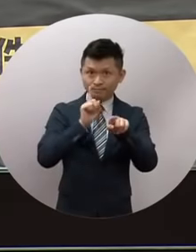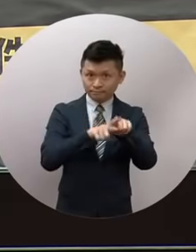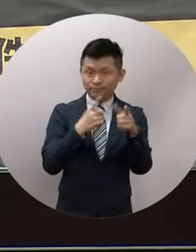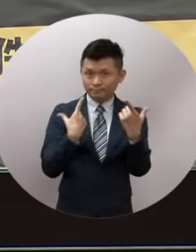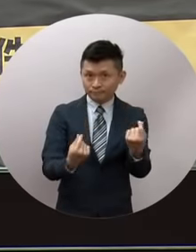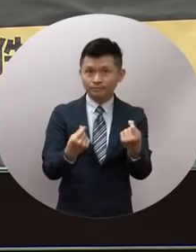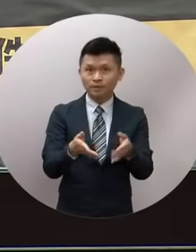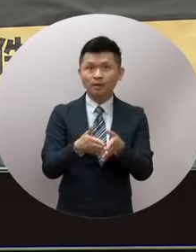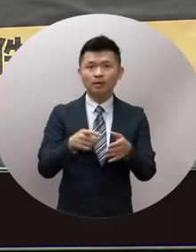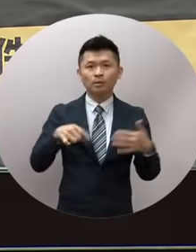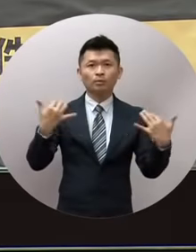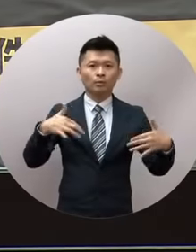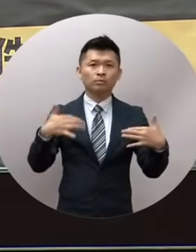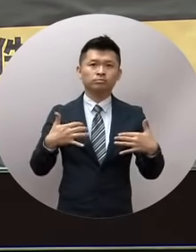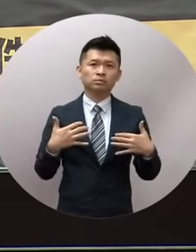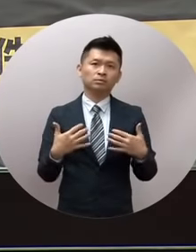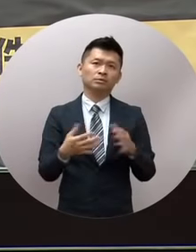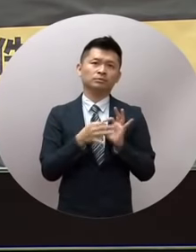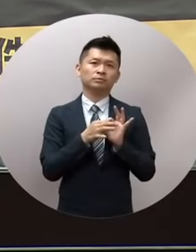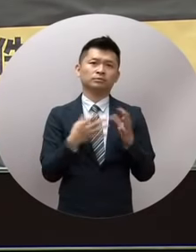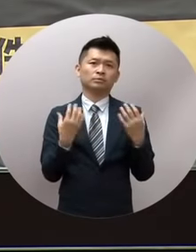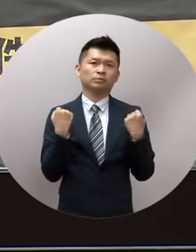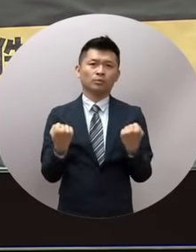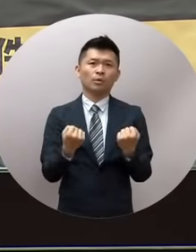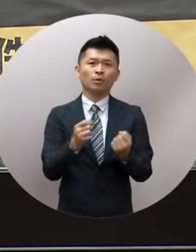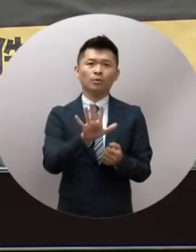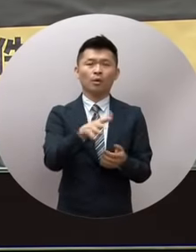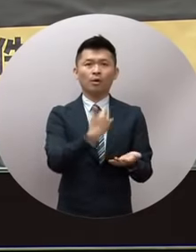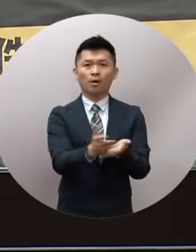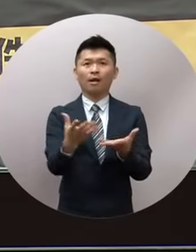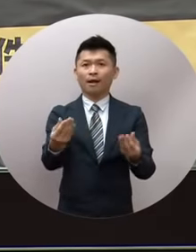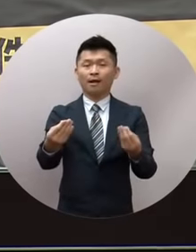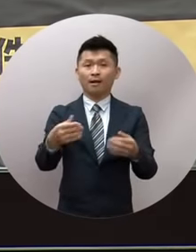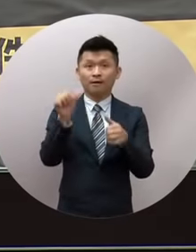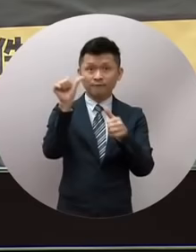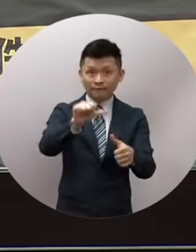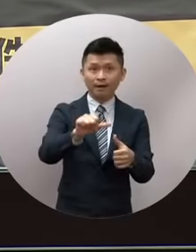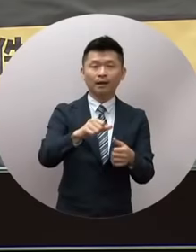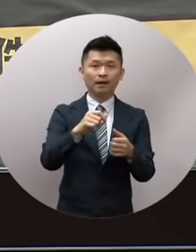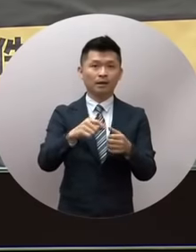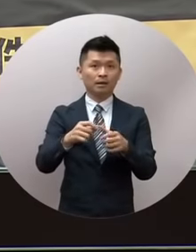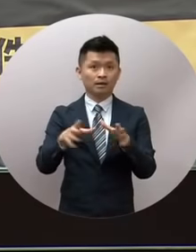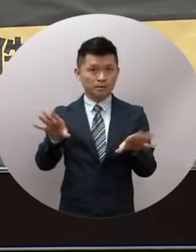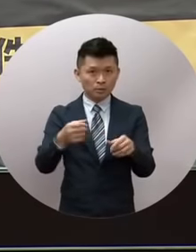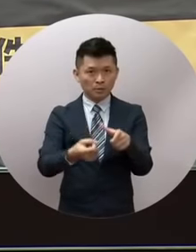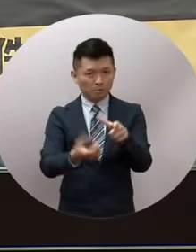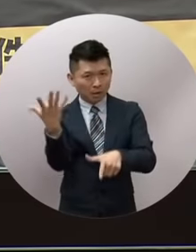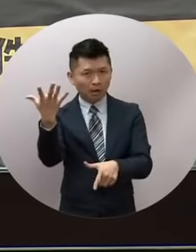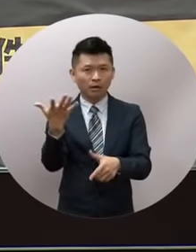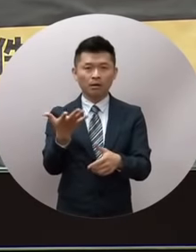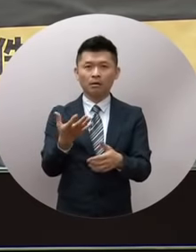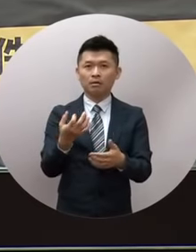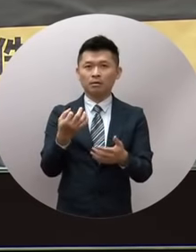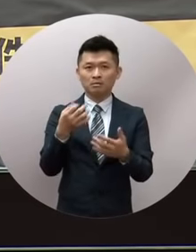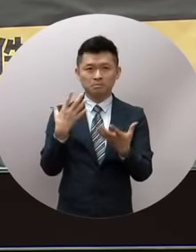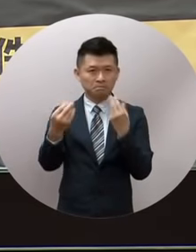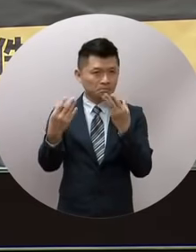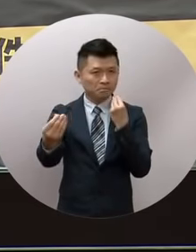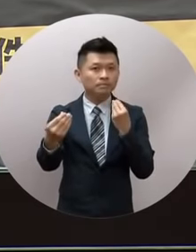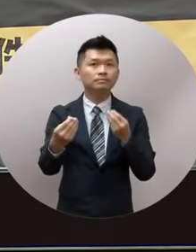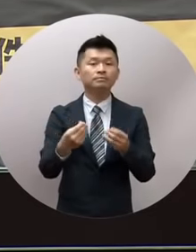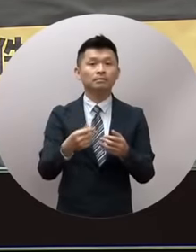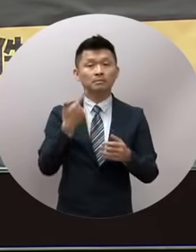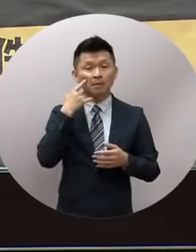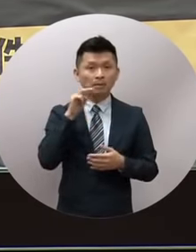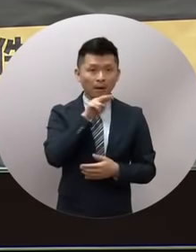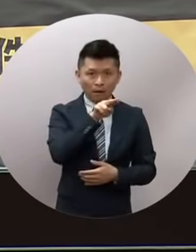刚提到说，其实这个问题一直都持续的存在。那当然，相对的法则以及说公布资讯的部分，其实都不够的透明，